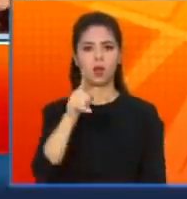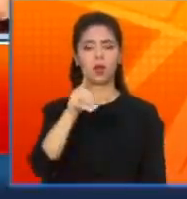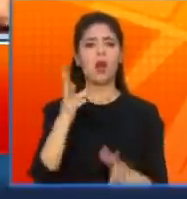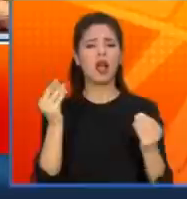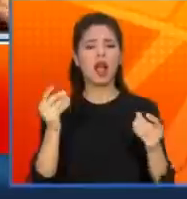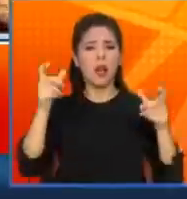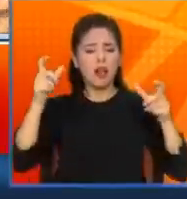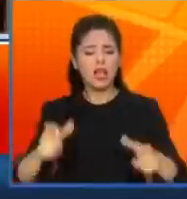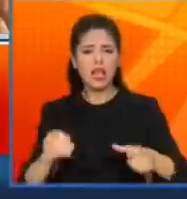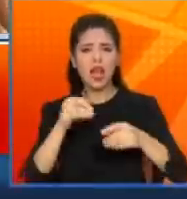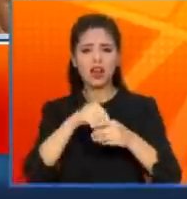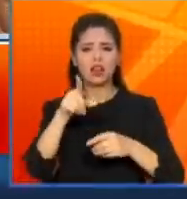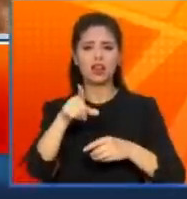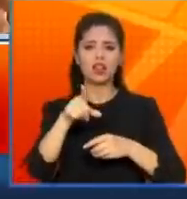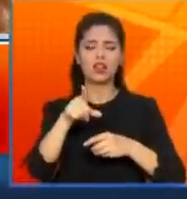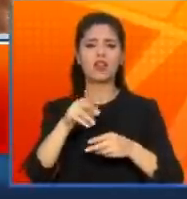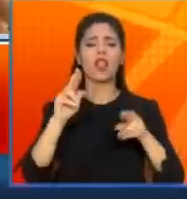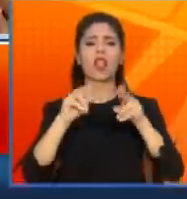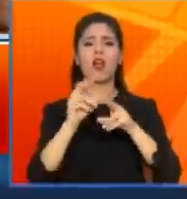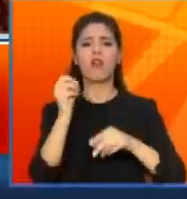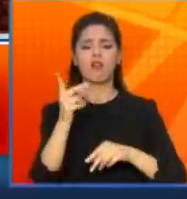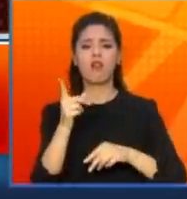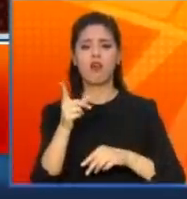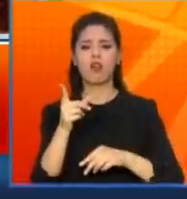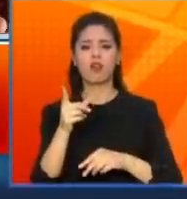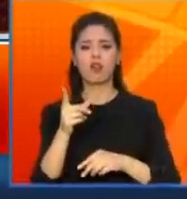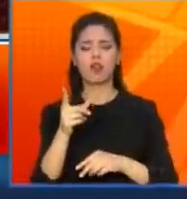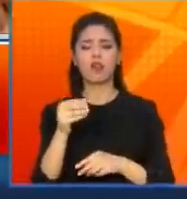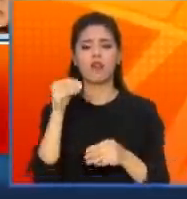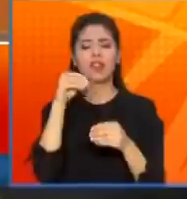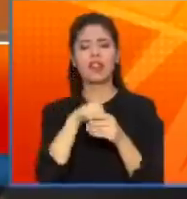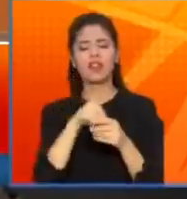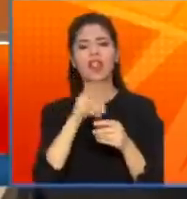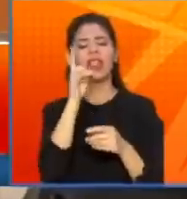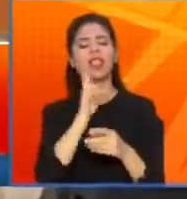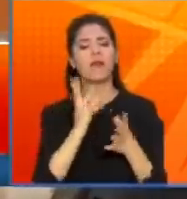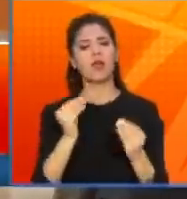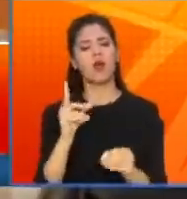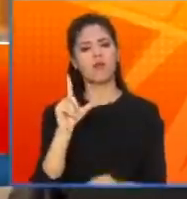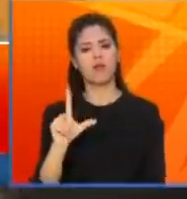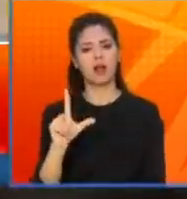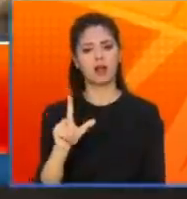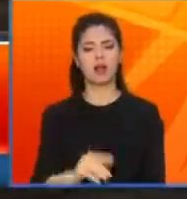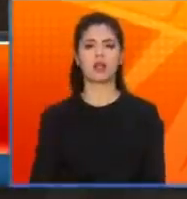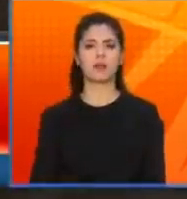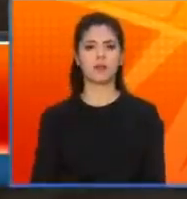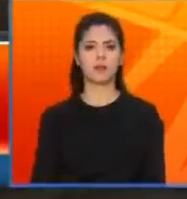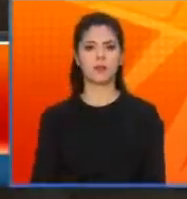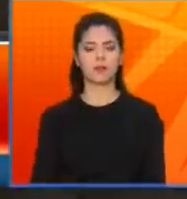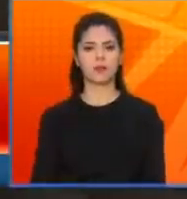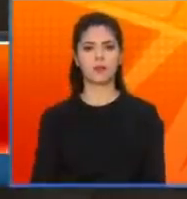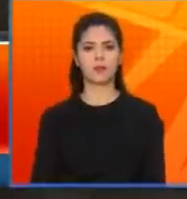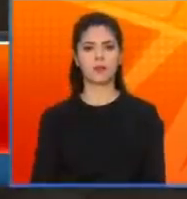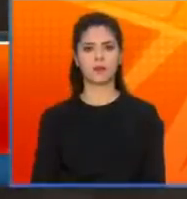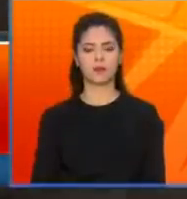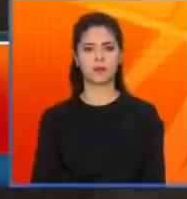kalabalık yerlerde özellikle koronavirüs ile ilgili en önemli şey hijyen. Dezenfektanların her yerde olması bizim için uyarıcı